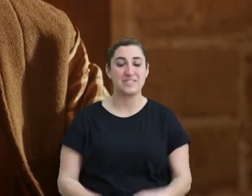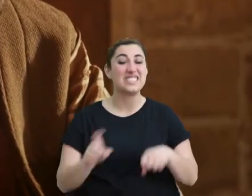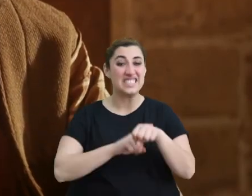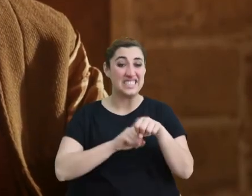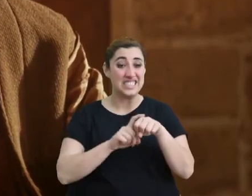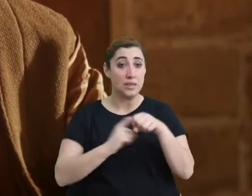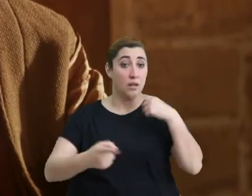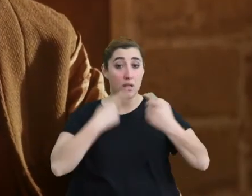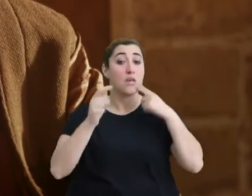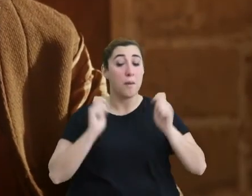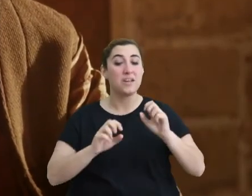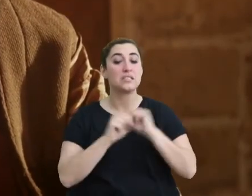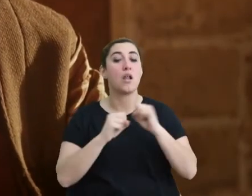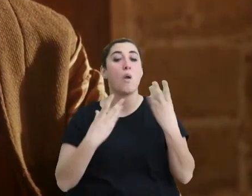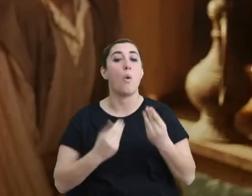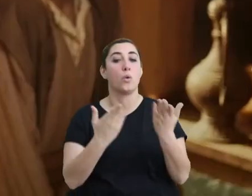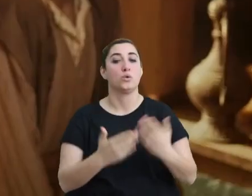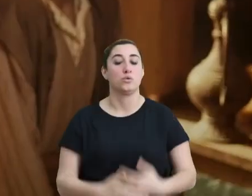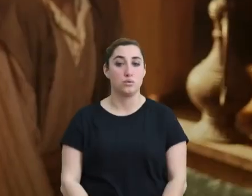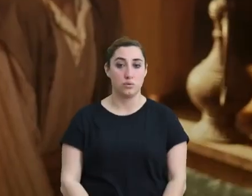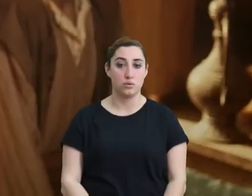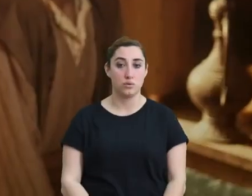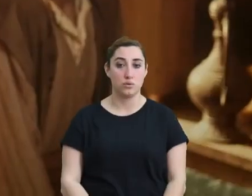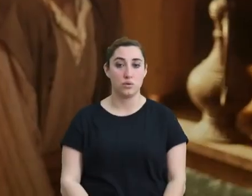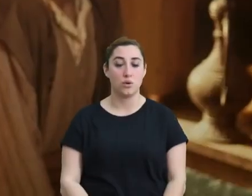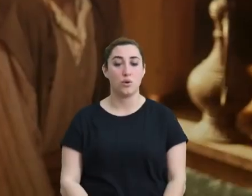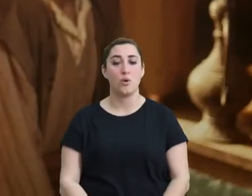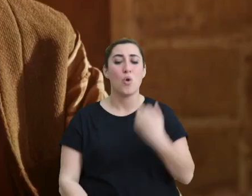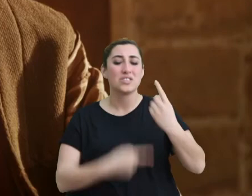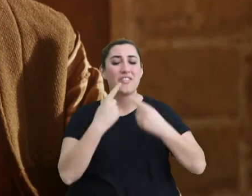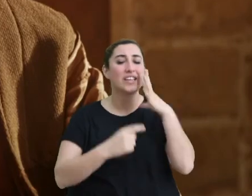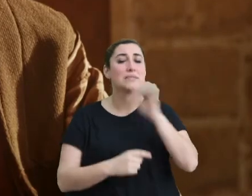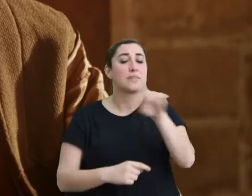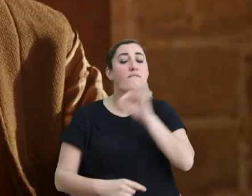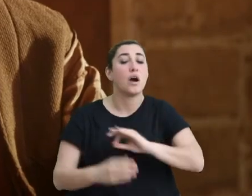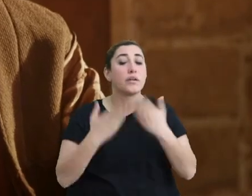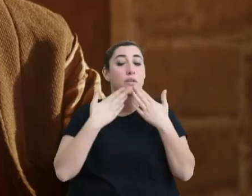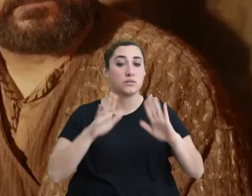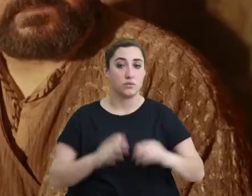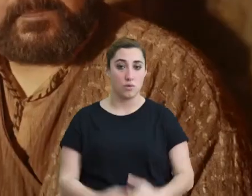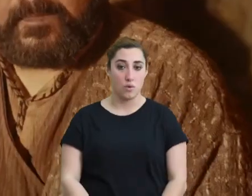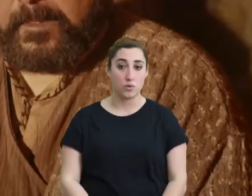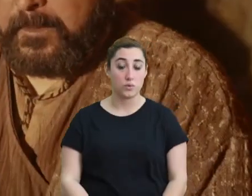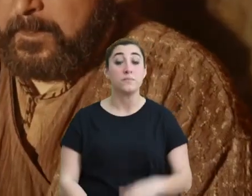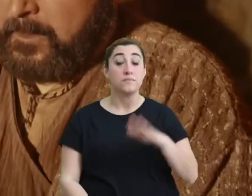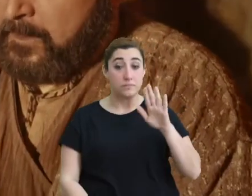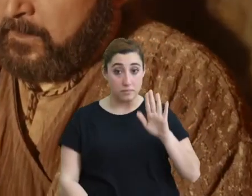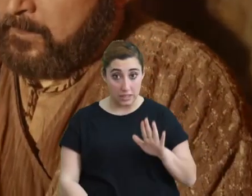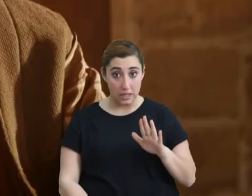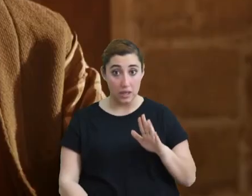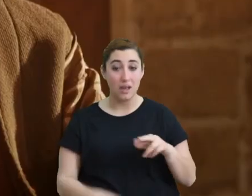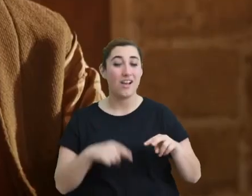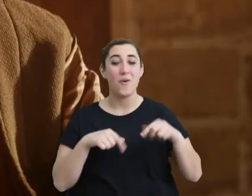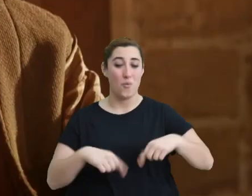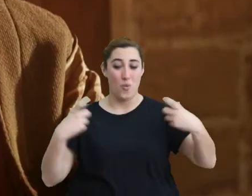Öfkeyle kalkan zararlı oturur. Boş lakırdının kimseye faidesi yoktur. Ki